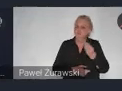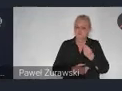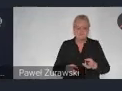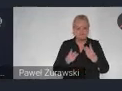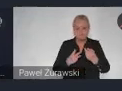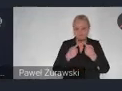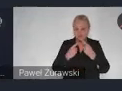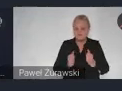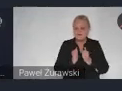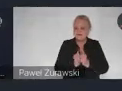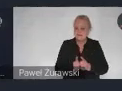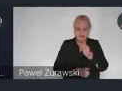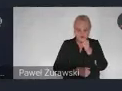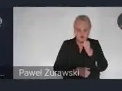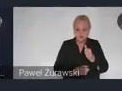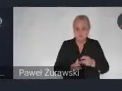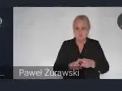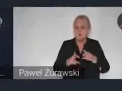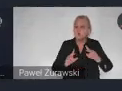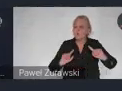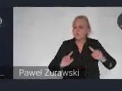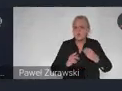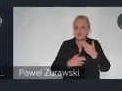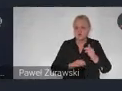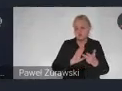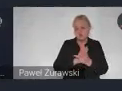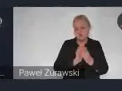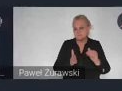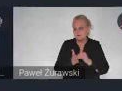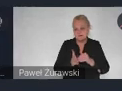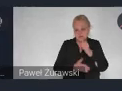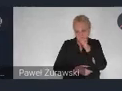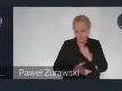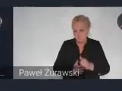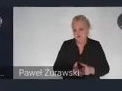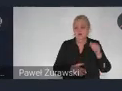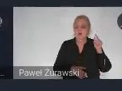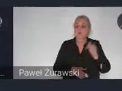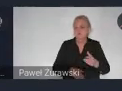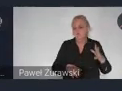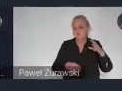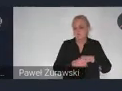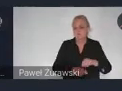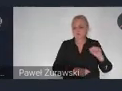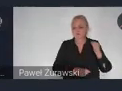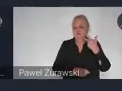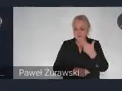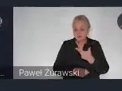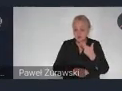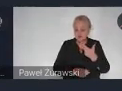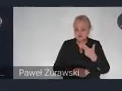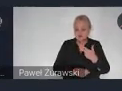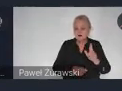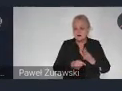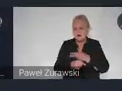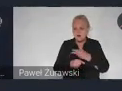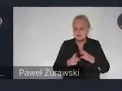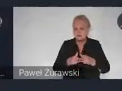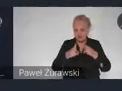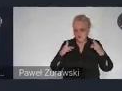zadanie nie może trwać krócej niż 18 miesięcy i musi obejmować 3 lata kalendarzowe